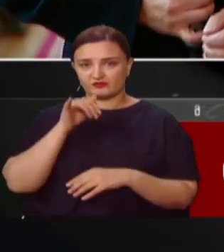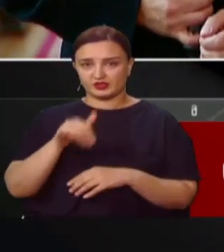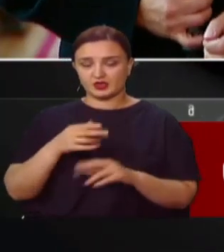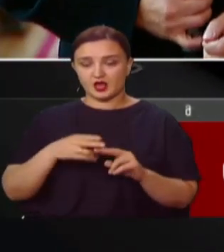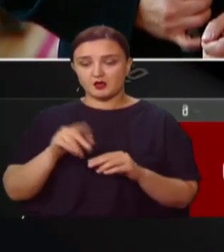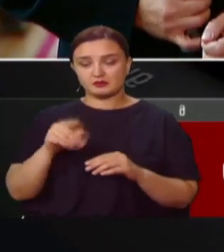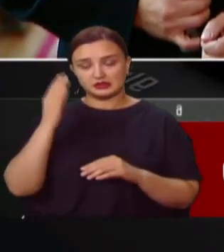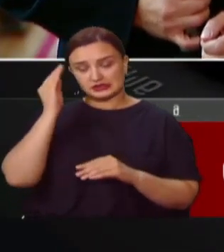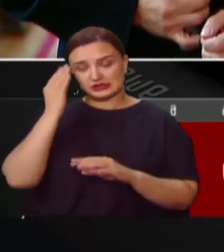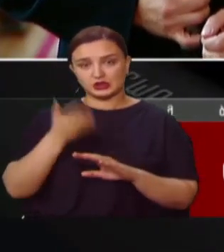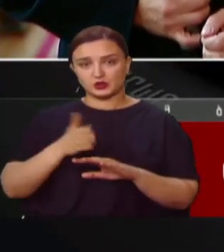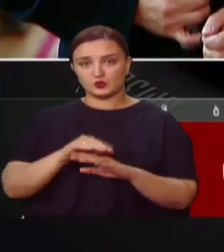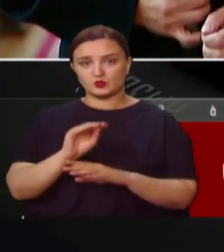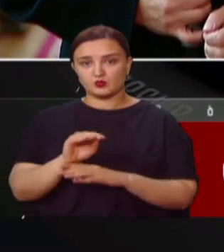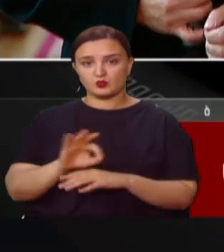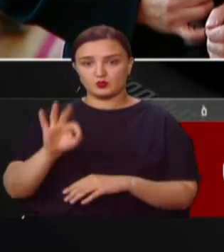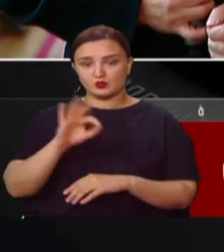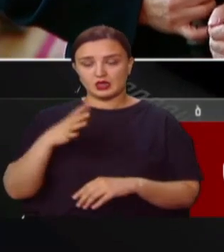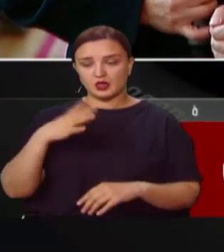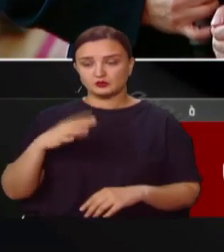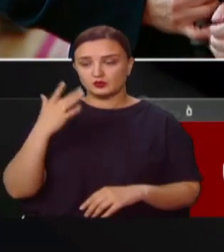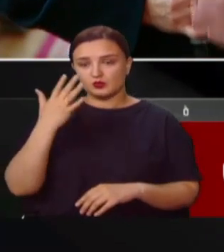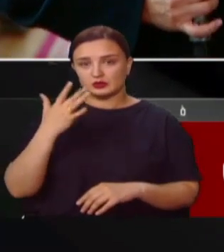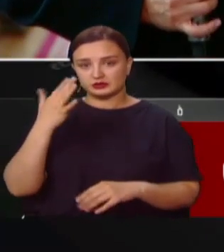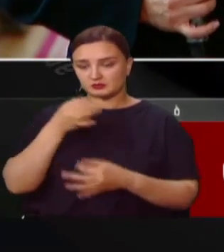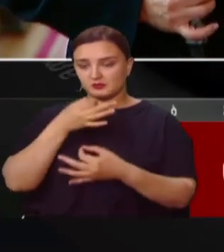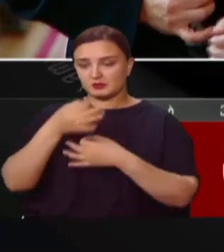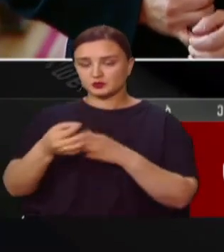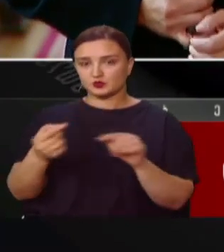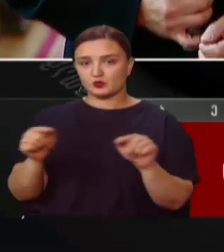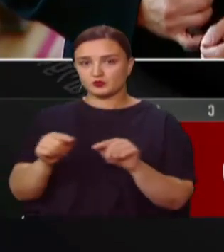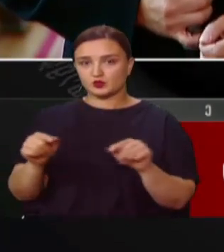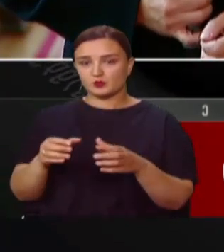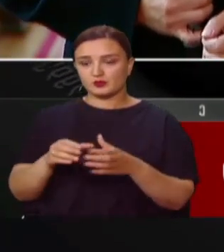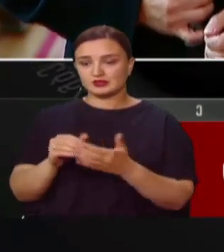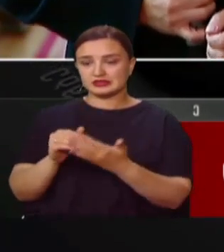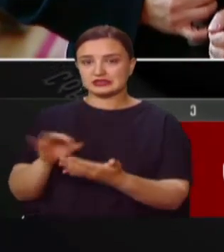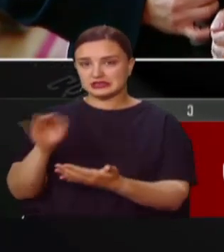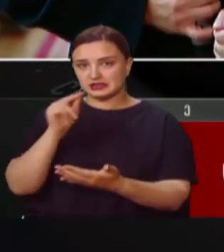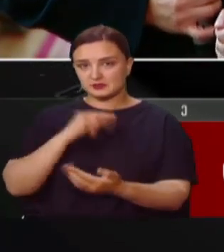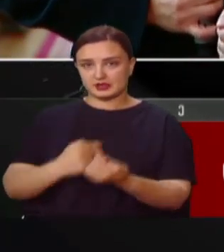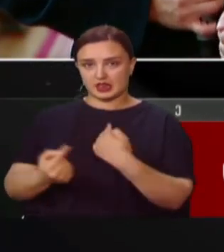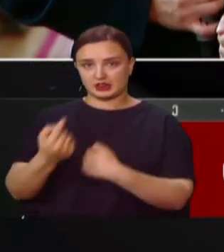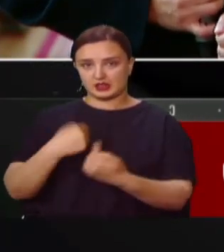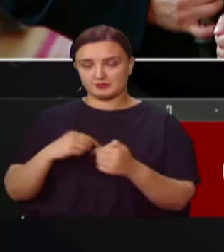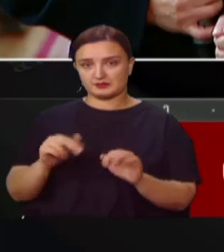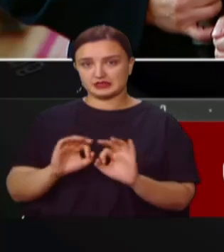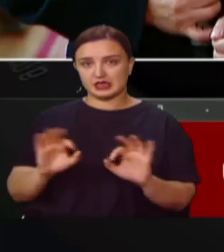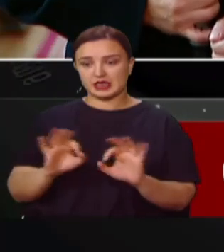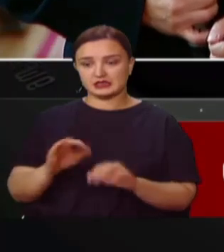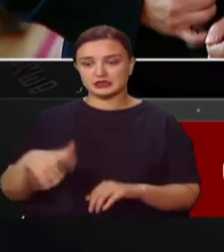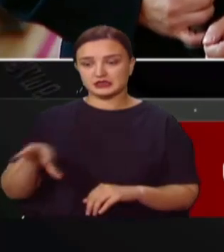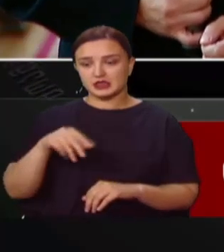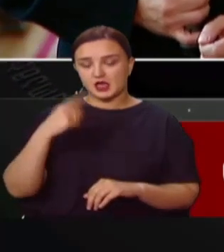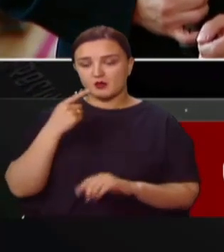კრიტიკულ პოზიციასთან დაკავშირებით მართველი გუნდი პასუხობს ოპოზიციის და ოპოზიციის ამ ნაწილის ბრალდებებს და განცხადებებს. ისინი ამბობენ,